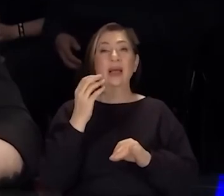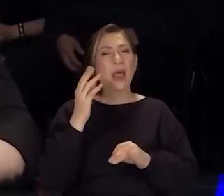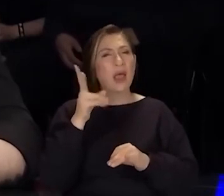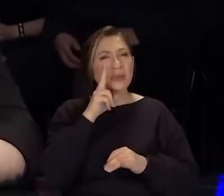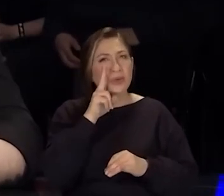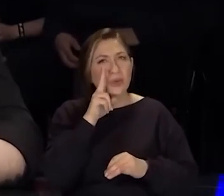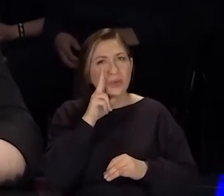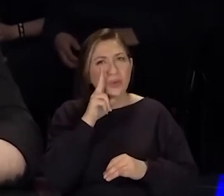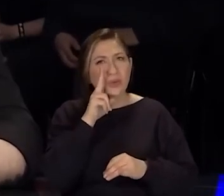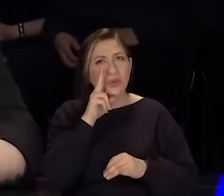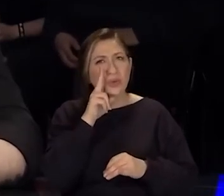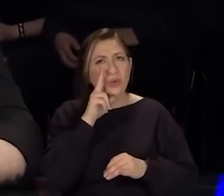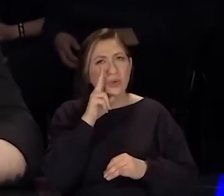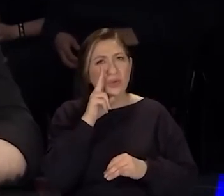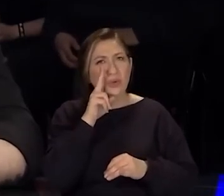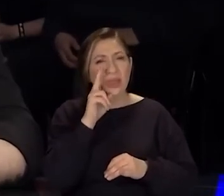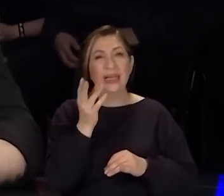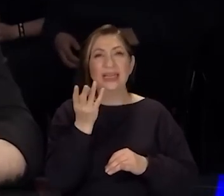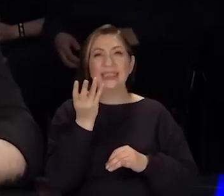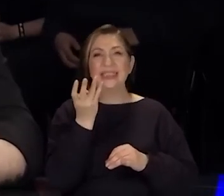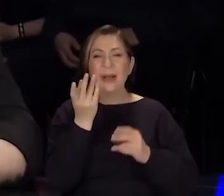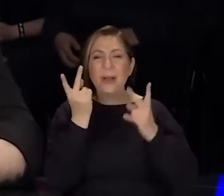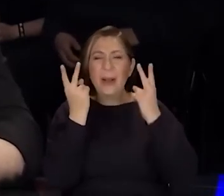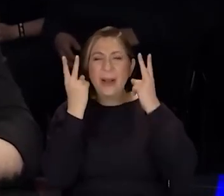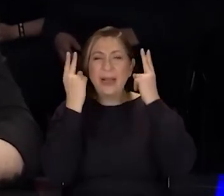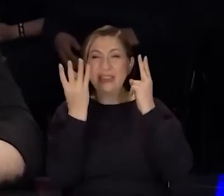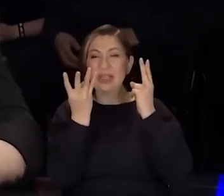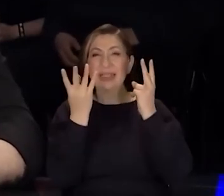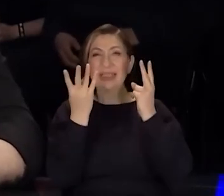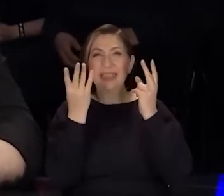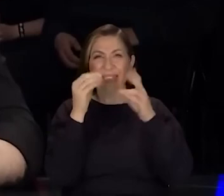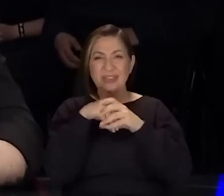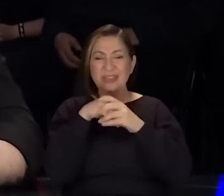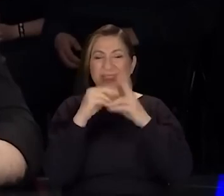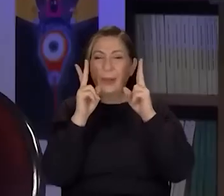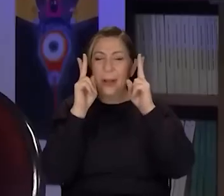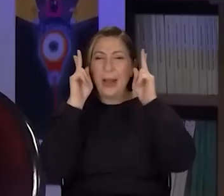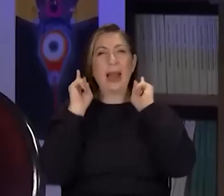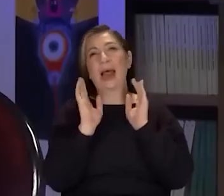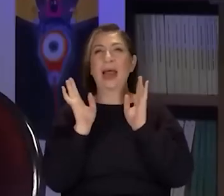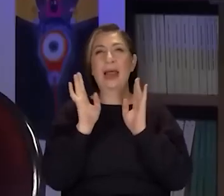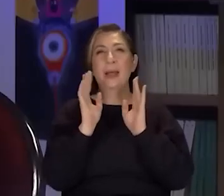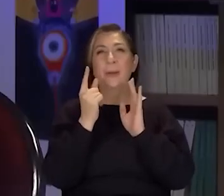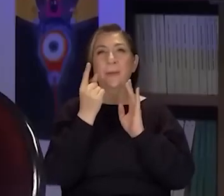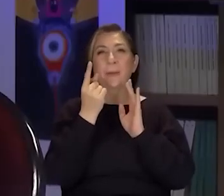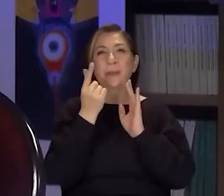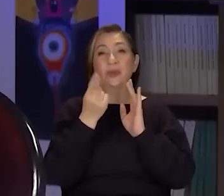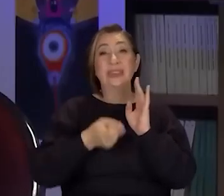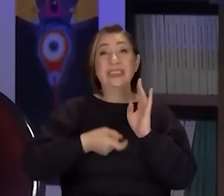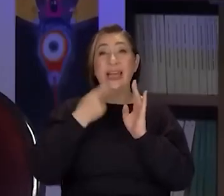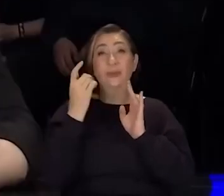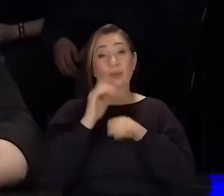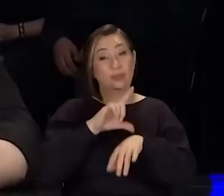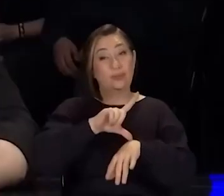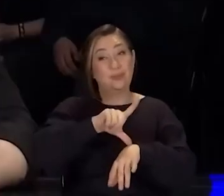nişandaydı yani ufak tefek dokunmalar. Nişan için saçlarımı düzelttim. 1,5 santim ufak tefek değil